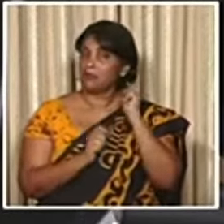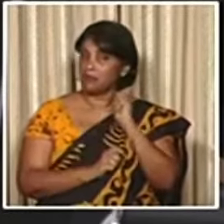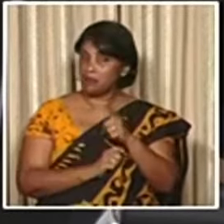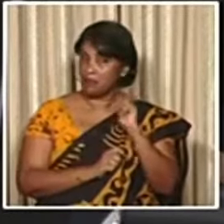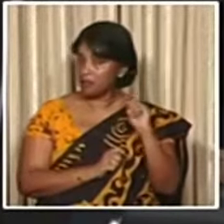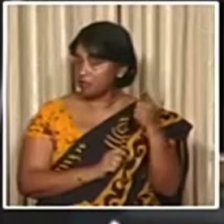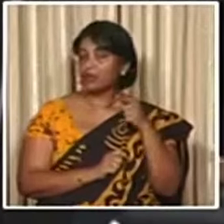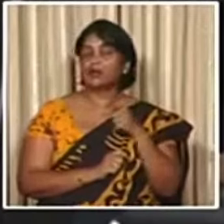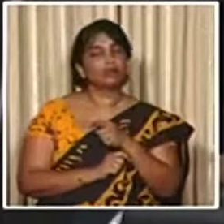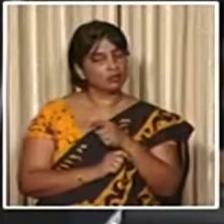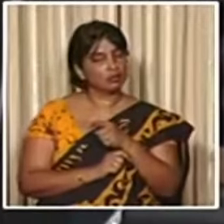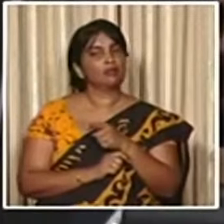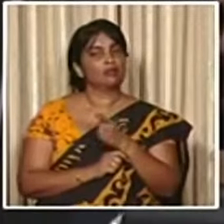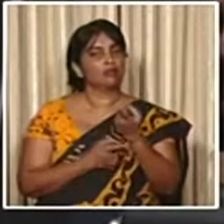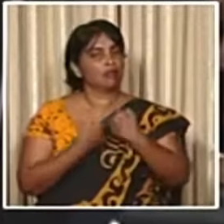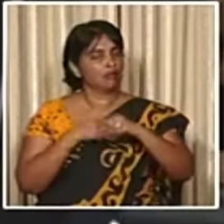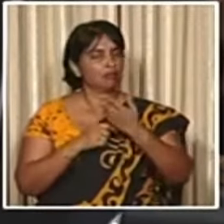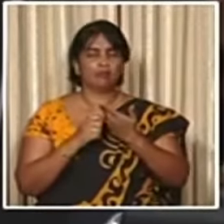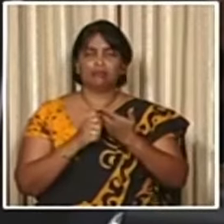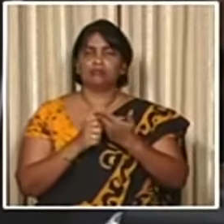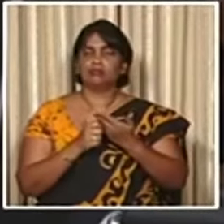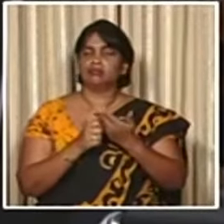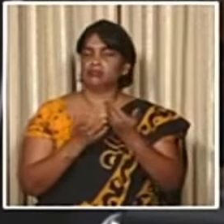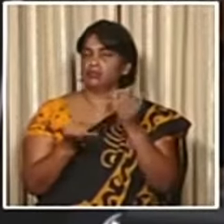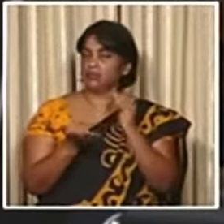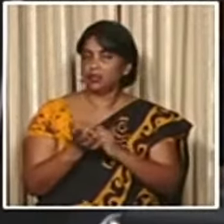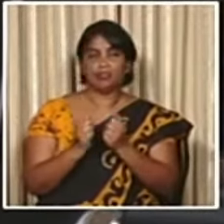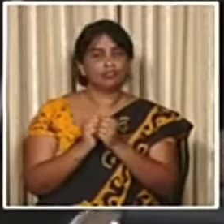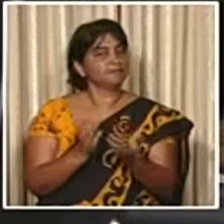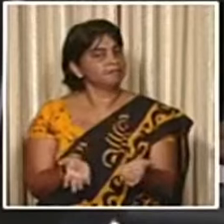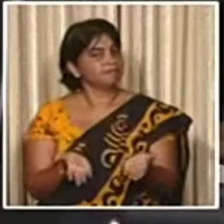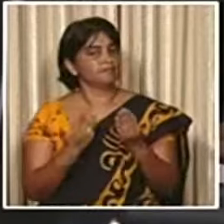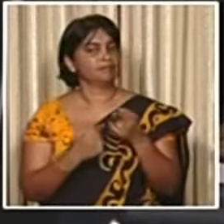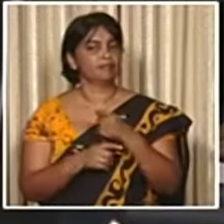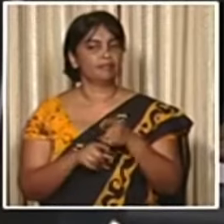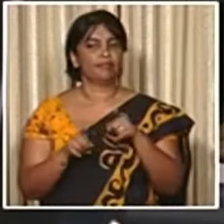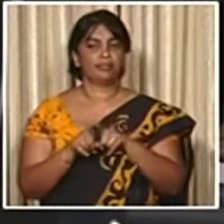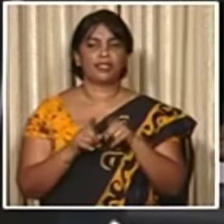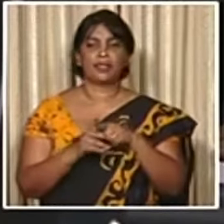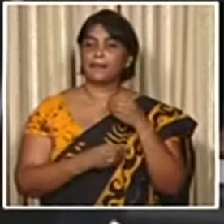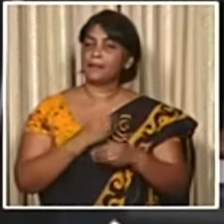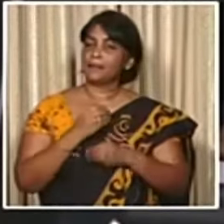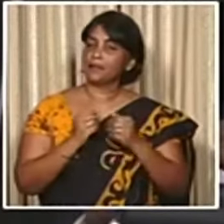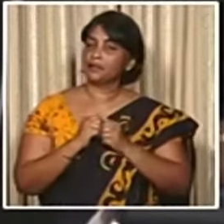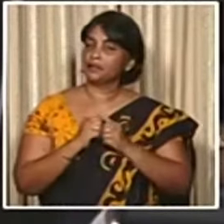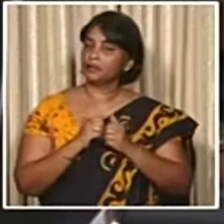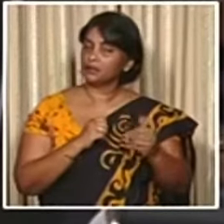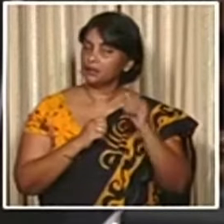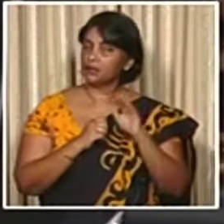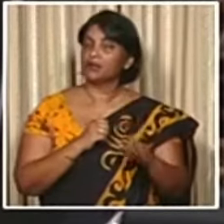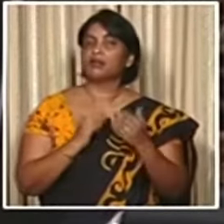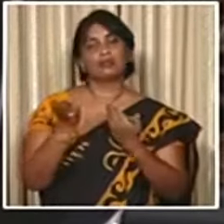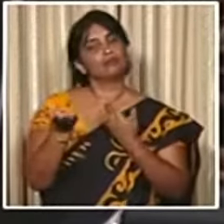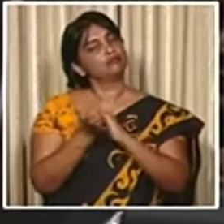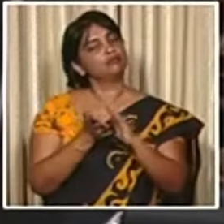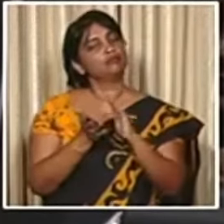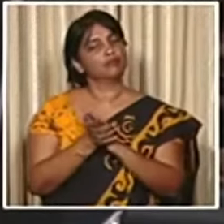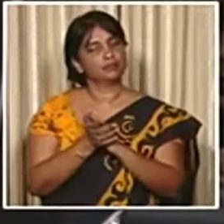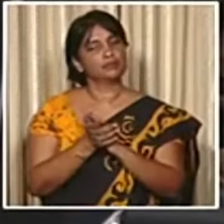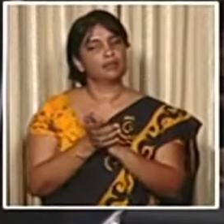වුණොත් ඒ මිනිස්සයා රීස්ට්‍රක්චර් කරලා නැවතත් ආපහු පණ ගන්නලා ඒ මිනිස්සට ව්‍යාපාරය කරගෙන යෑම සඳහා අතහිත